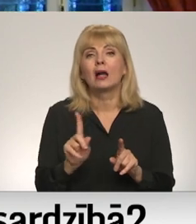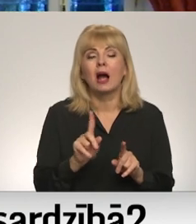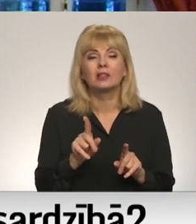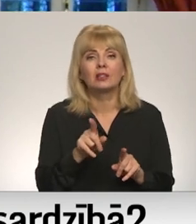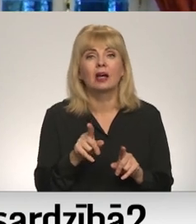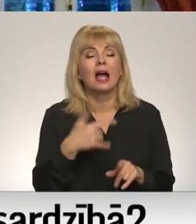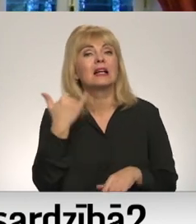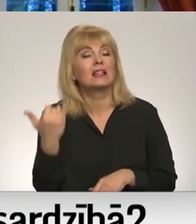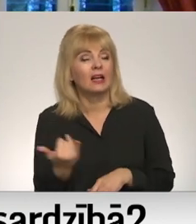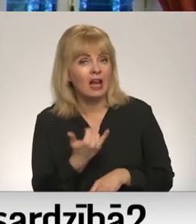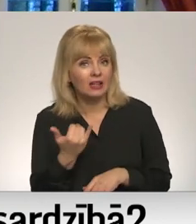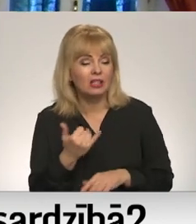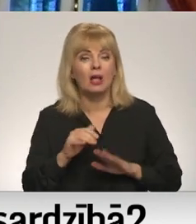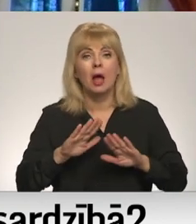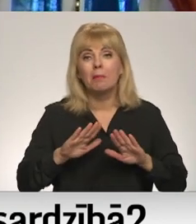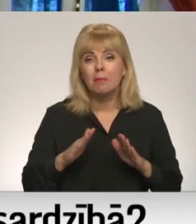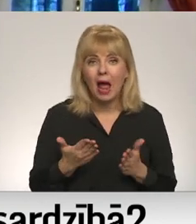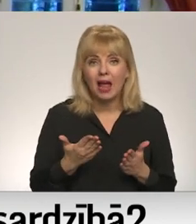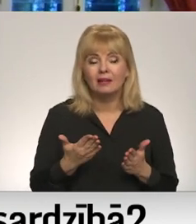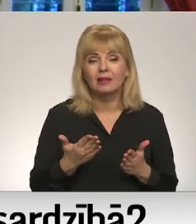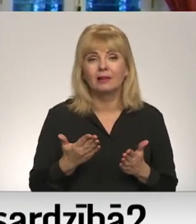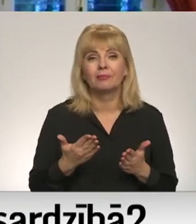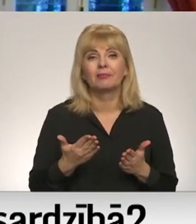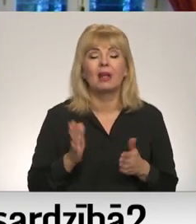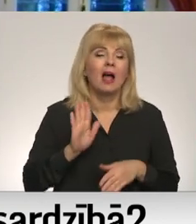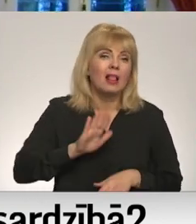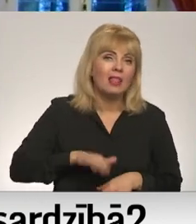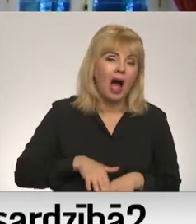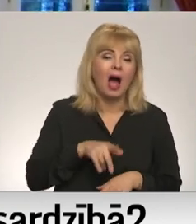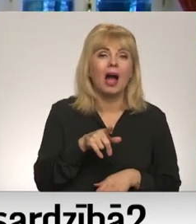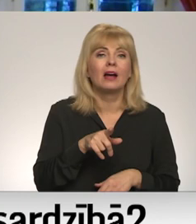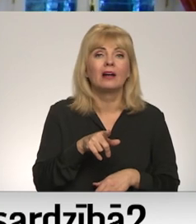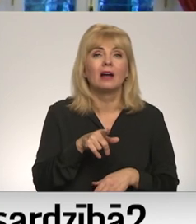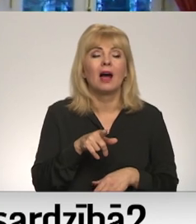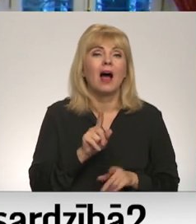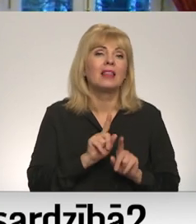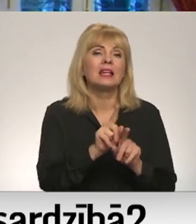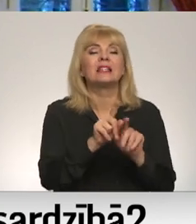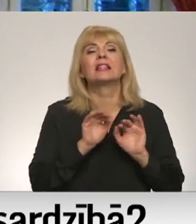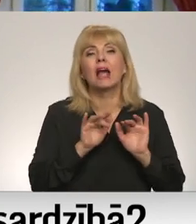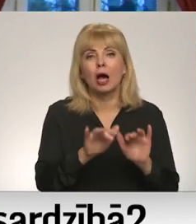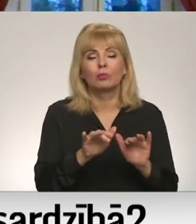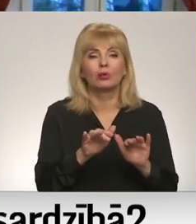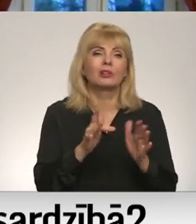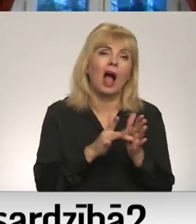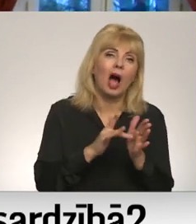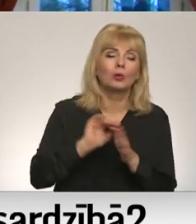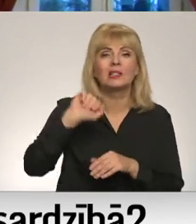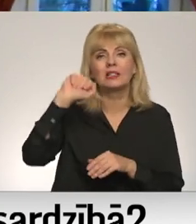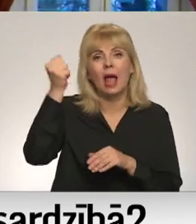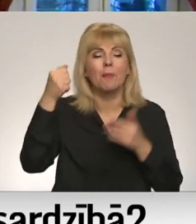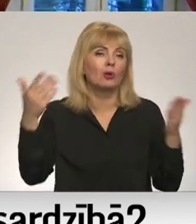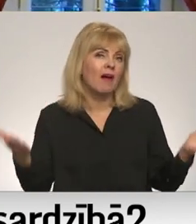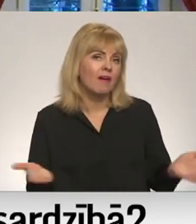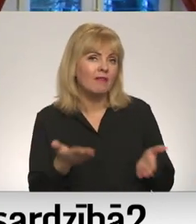kas ir interesanti. Bet, teiksim, nu, lai līdzdarbotos kaut kādos demokrātijas